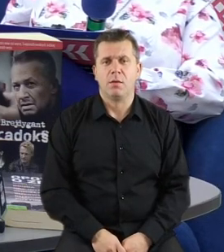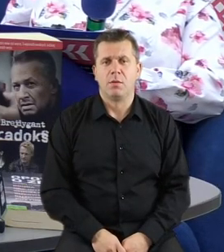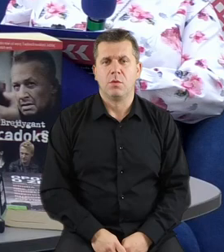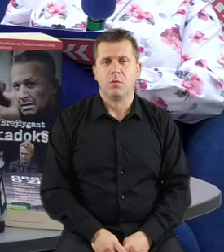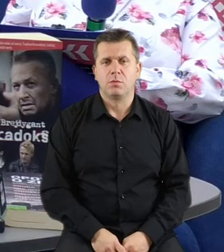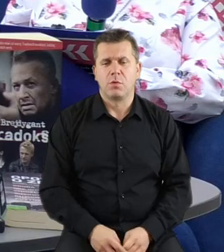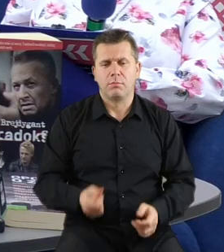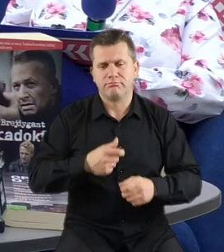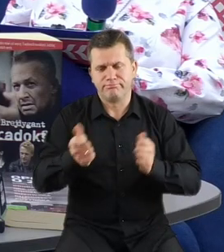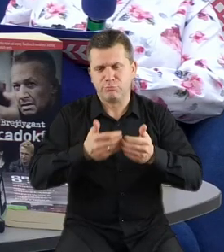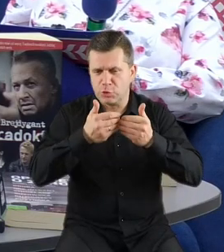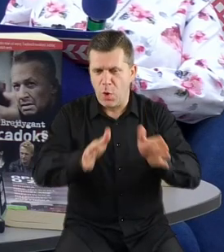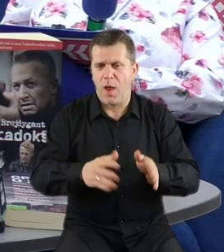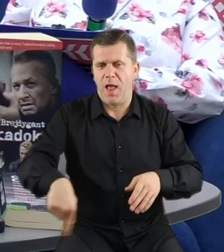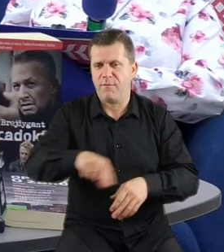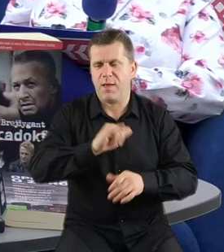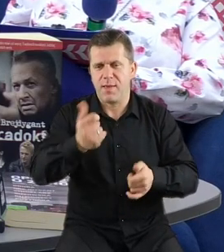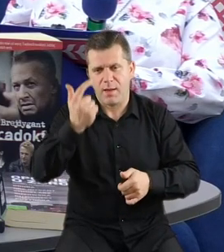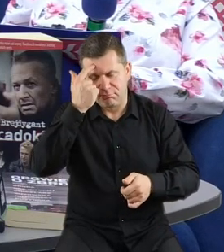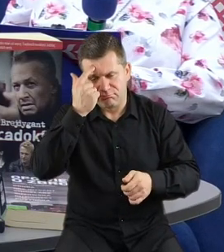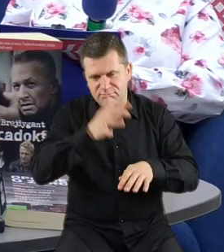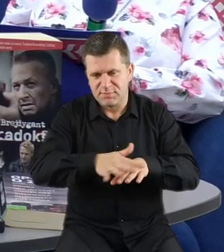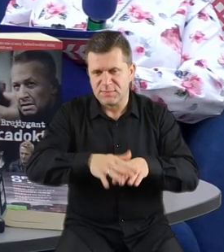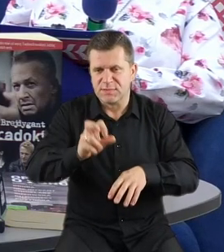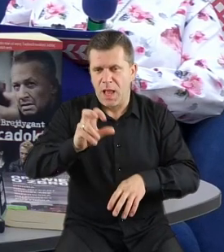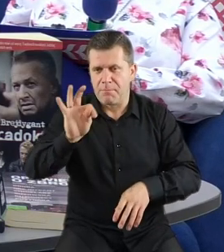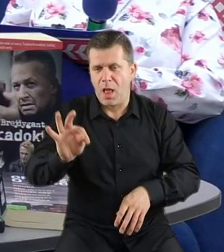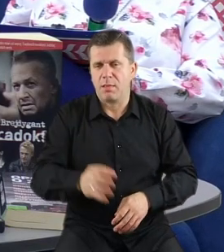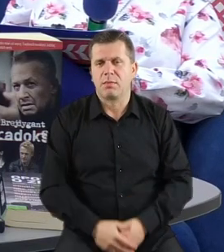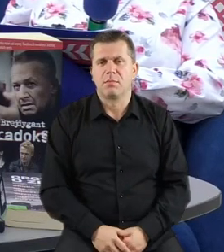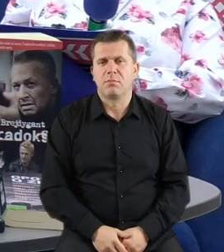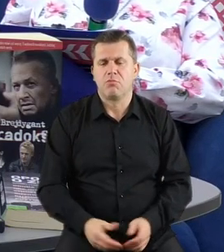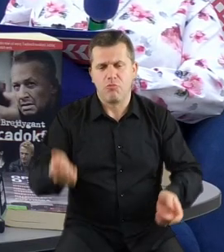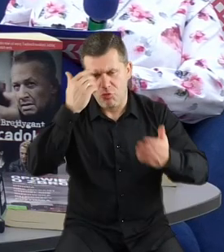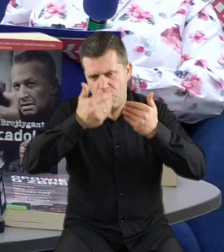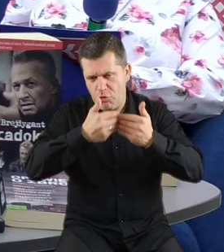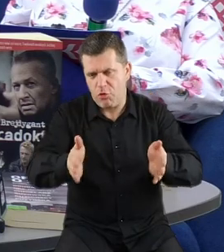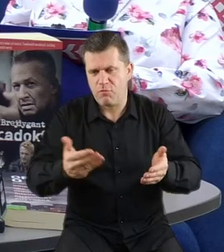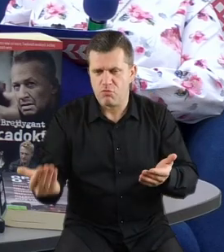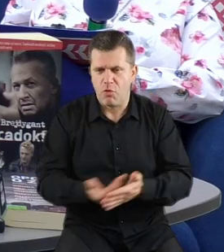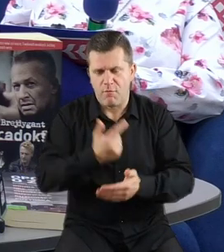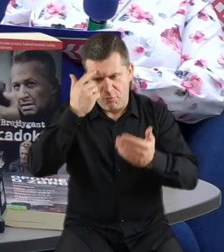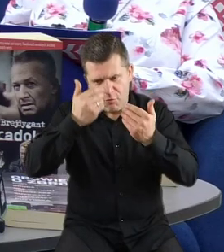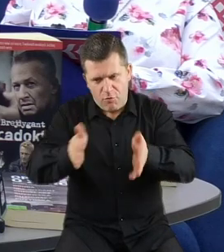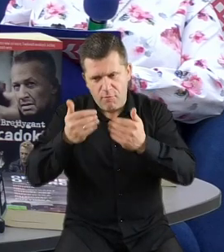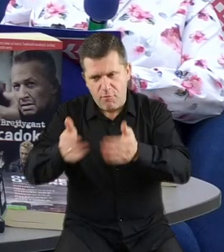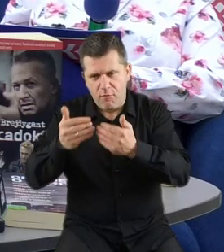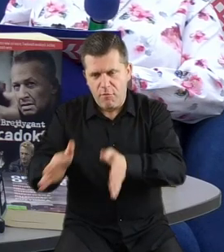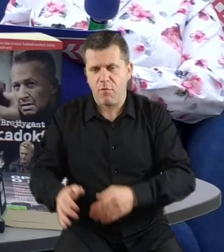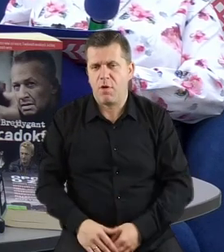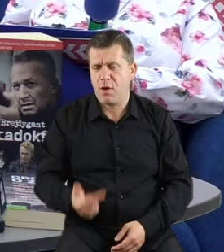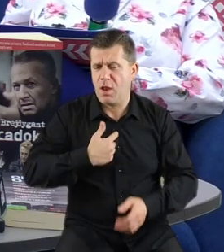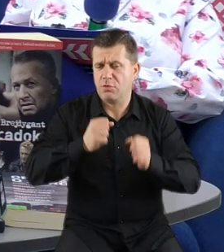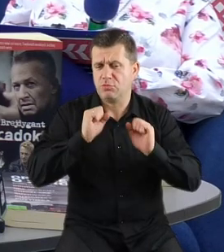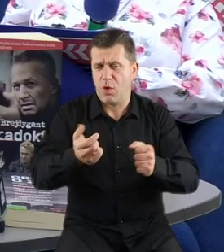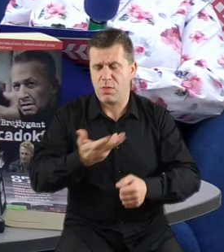do przełamywania właśnie schematów i tak dalej, jakiegoś otwierania kolejnych drzwi. Mnie też